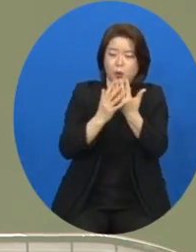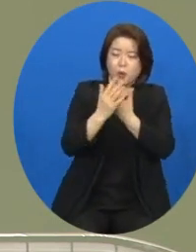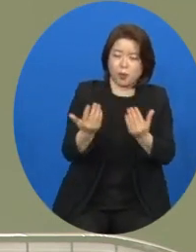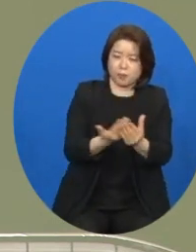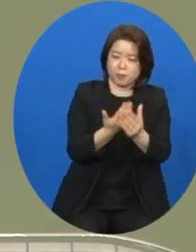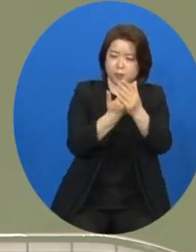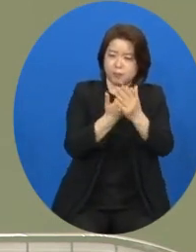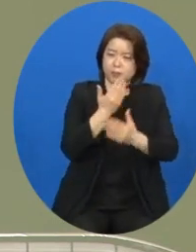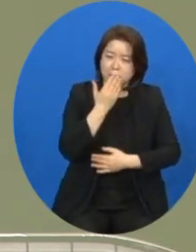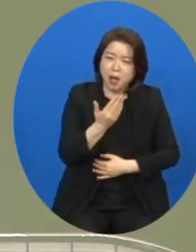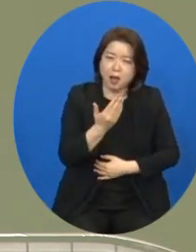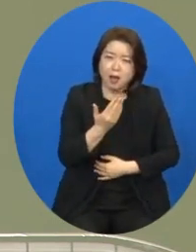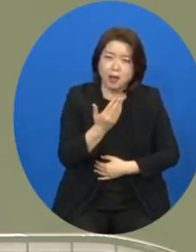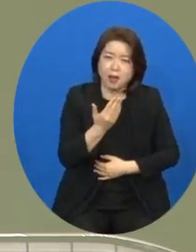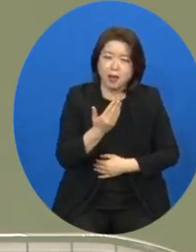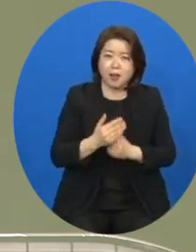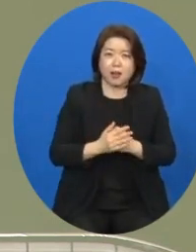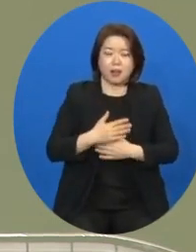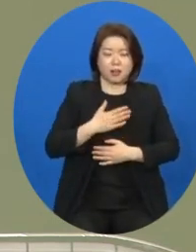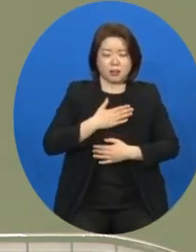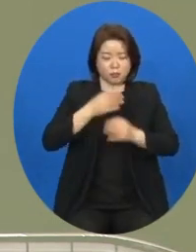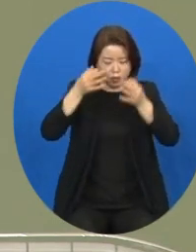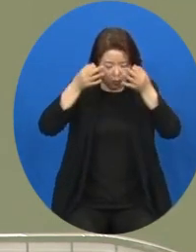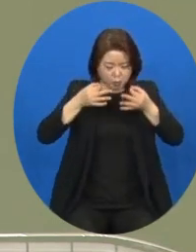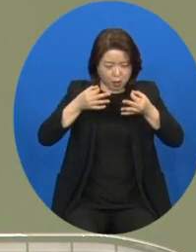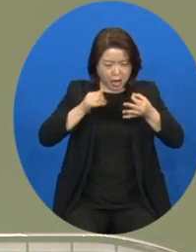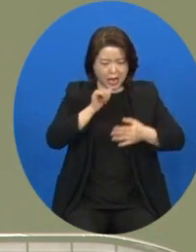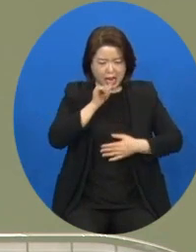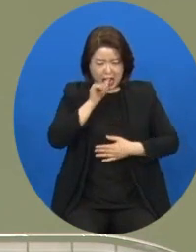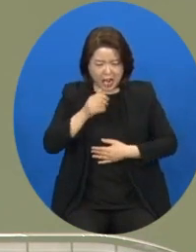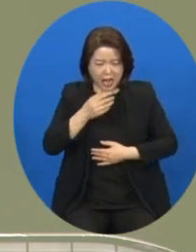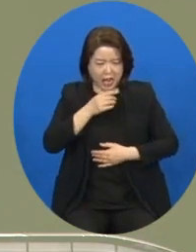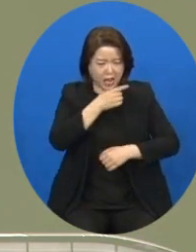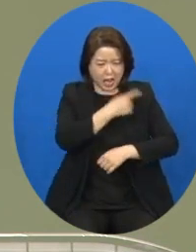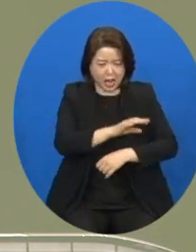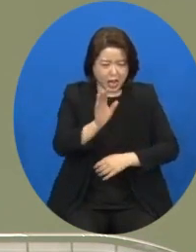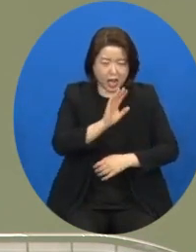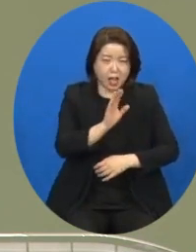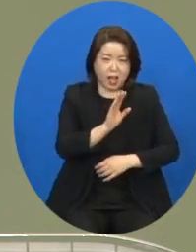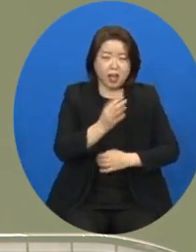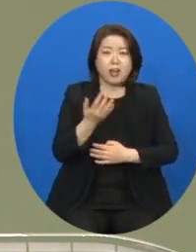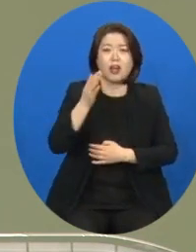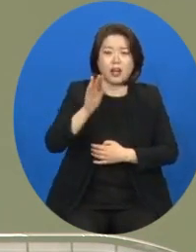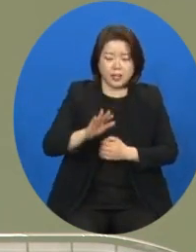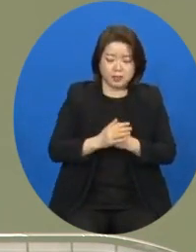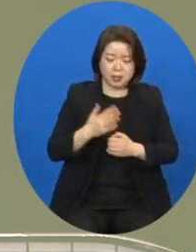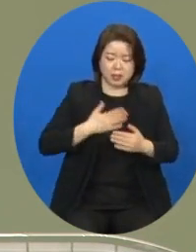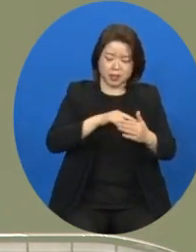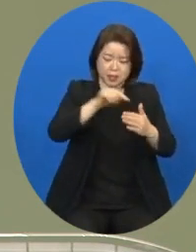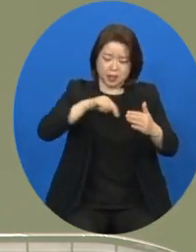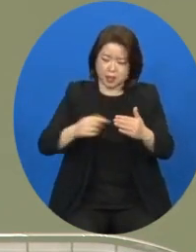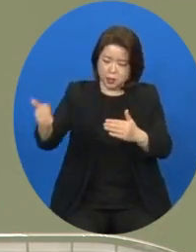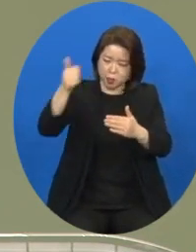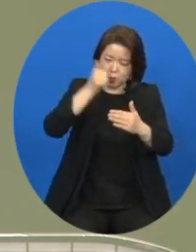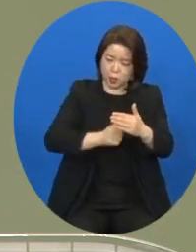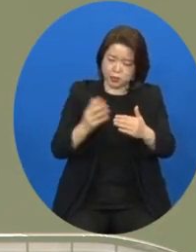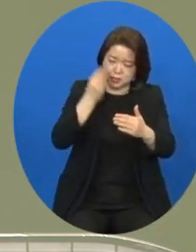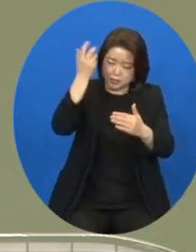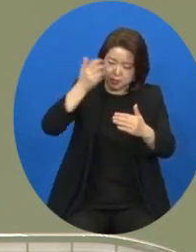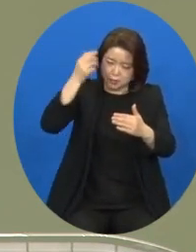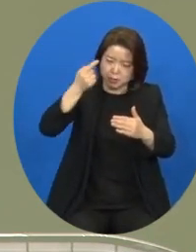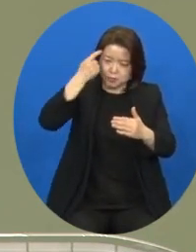있다. 나를 생각하면 절대로 가능한 일이 아닌데 내 안에 계신 성령을